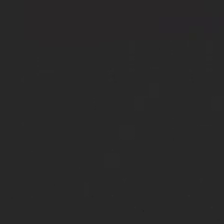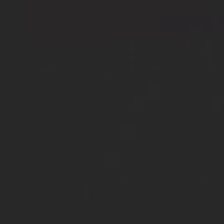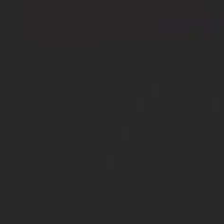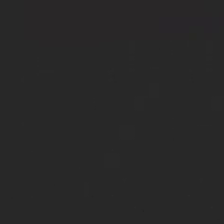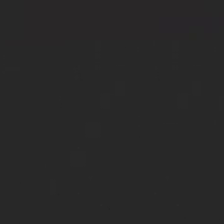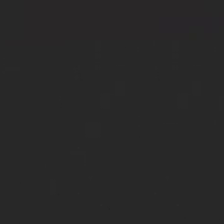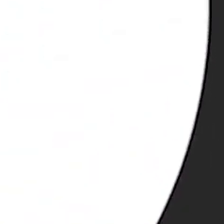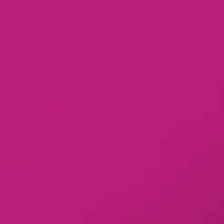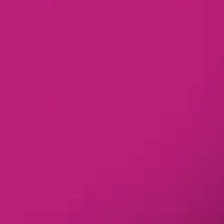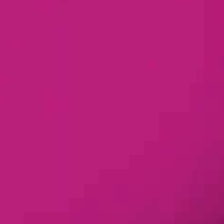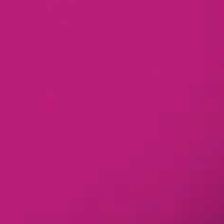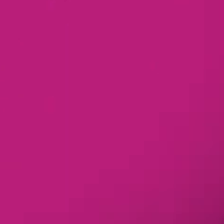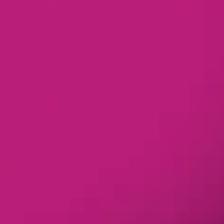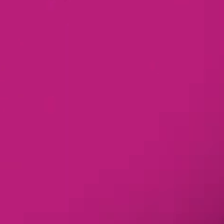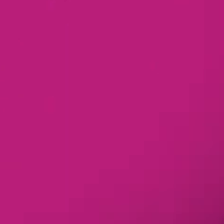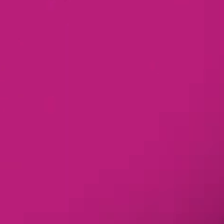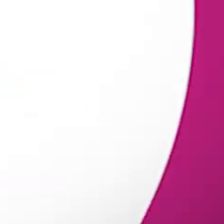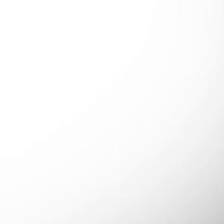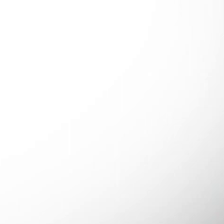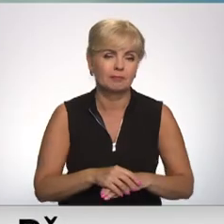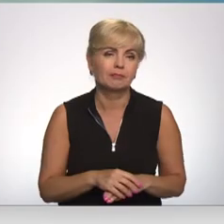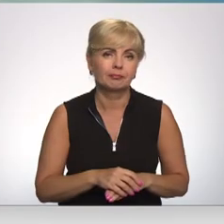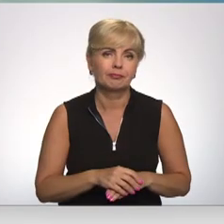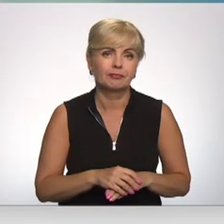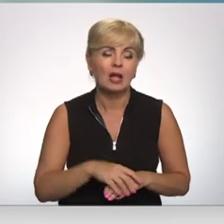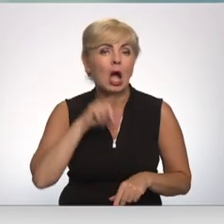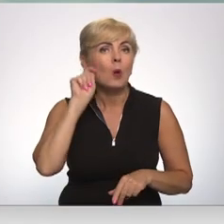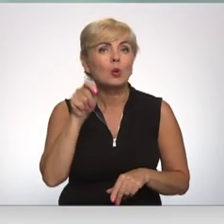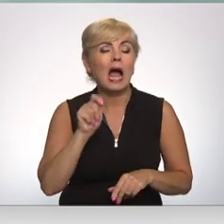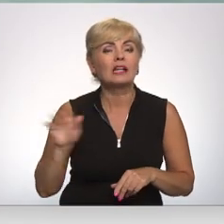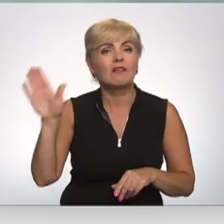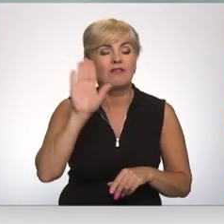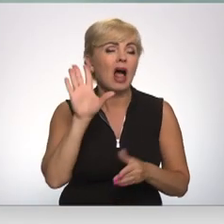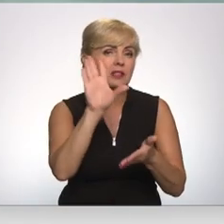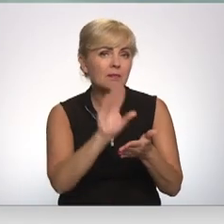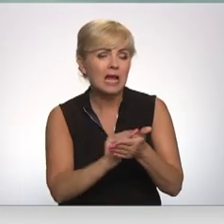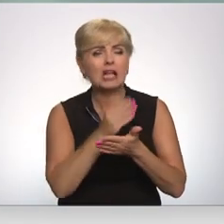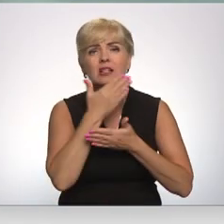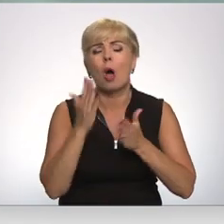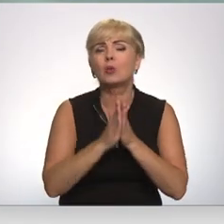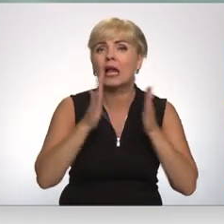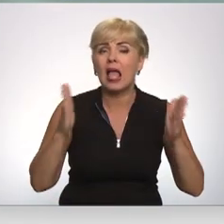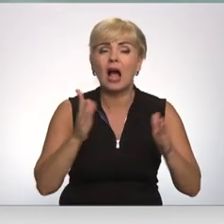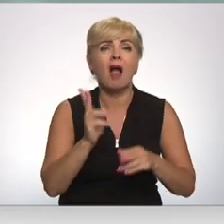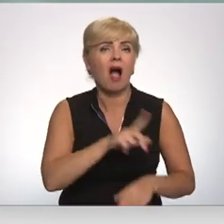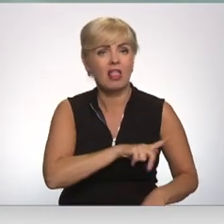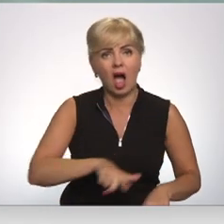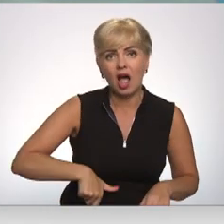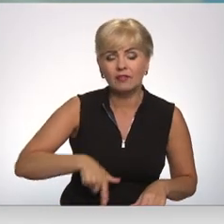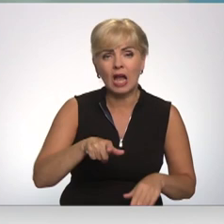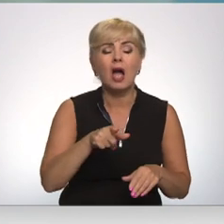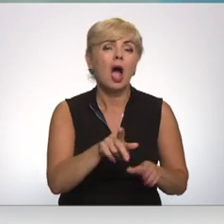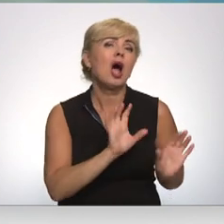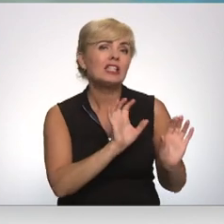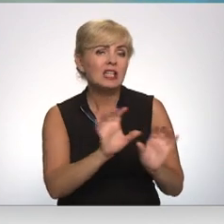Re! Viss ēters ir te! Ukrainas valstiskuma pieredze nav tik liela kā Latvijai, ko esam izauklējuši